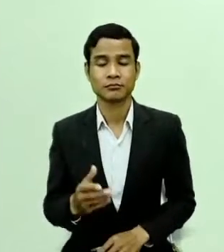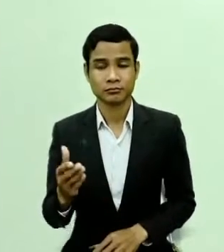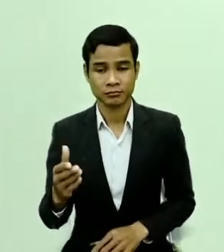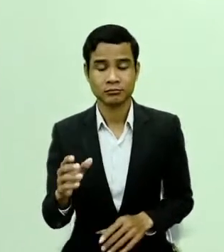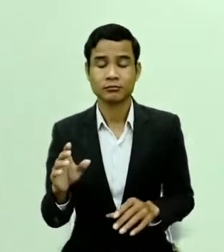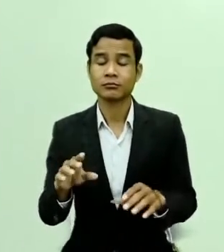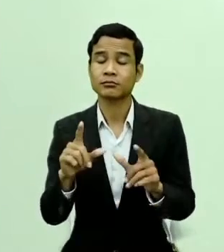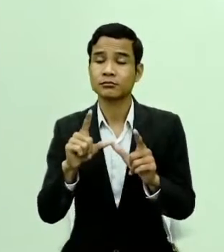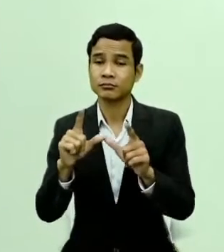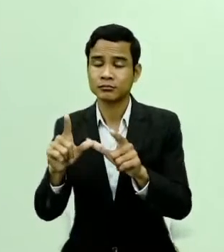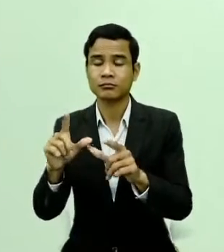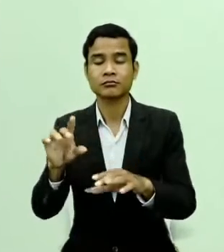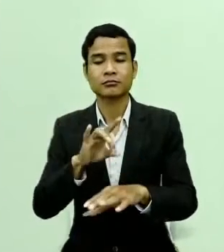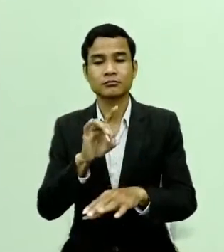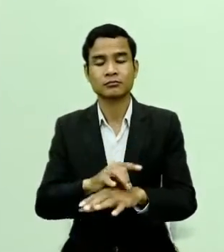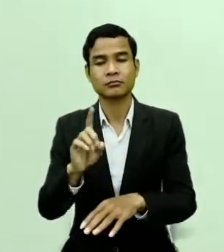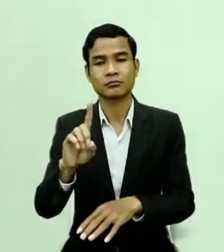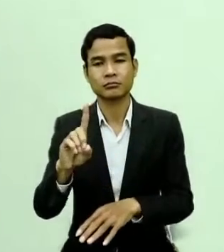cua từ nửa pì ná